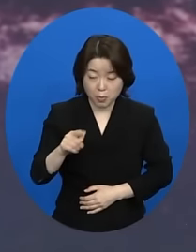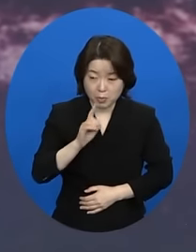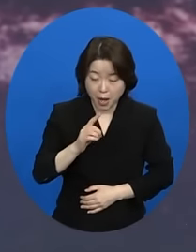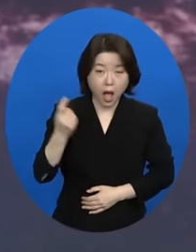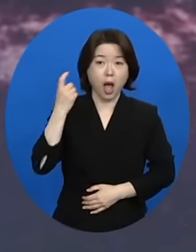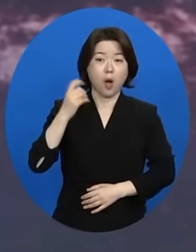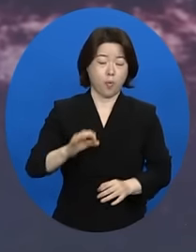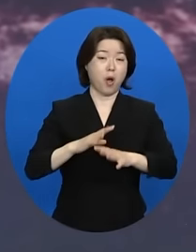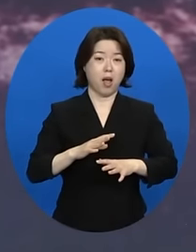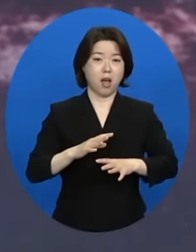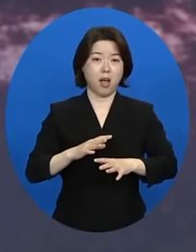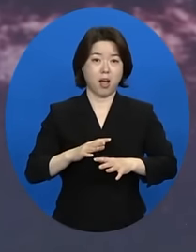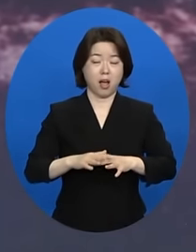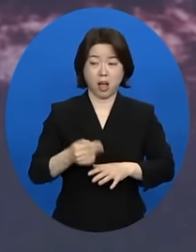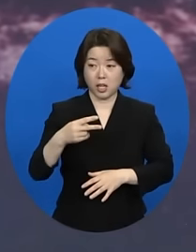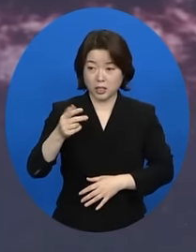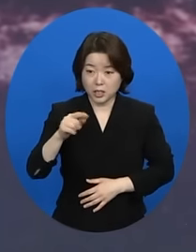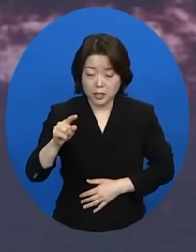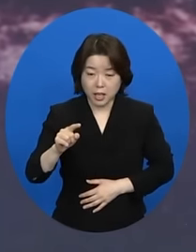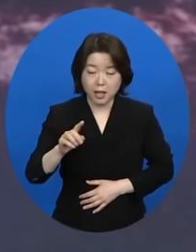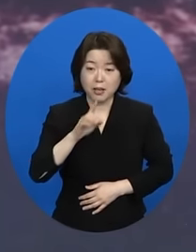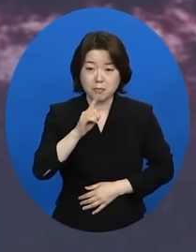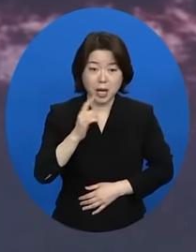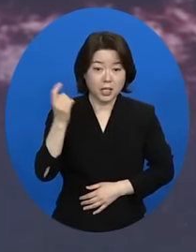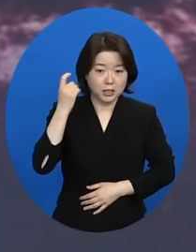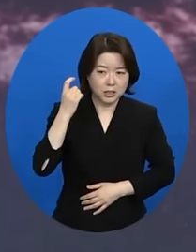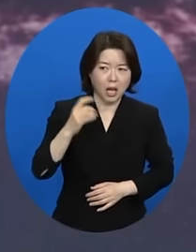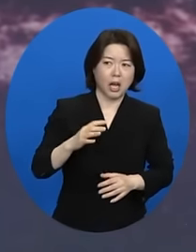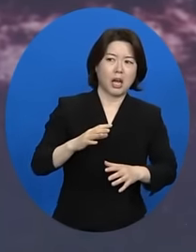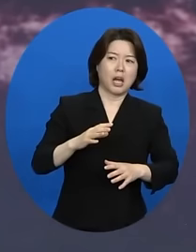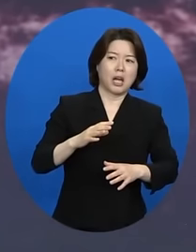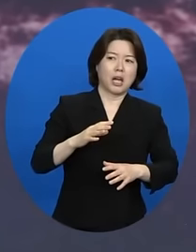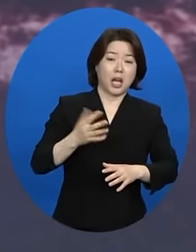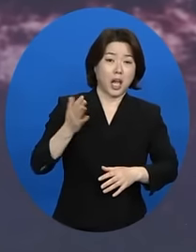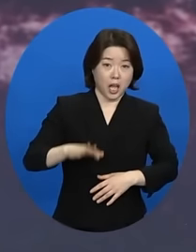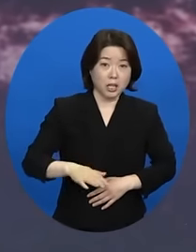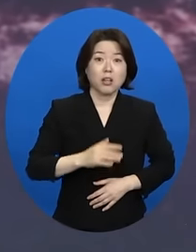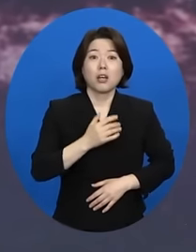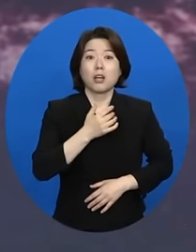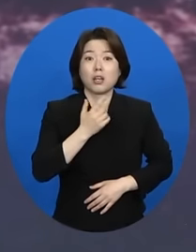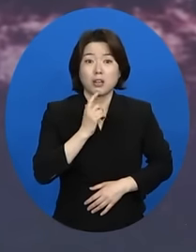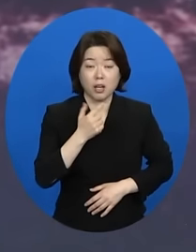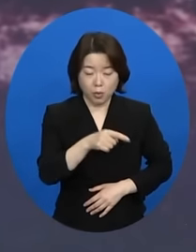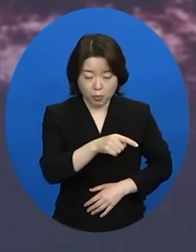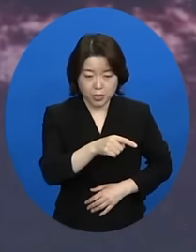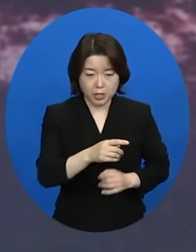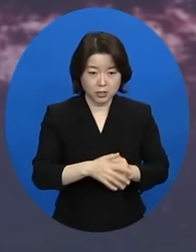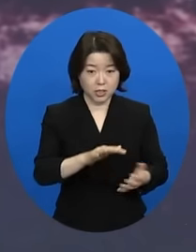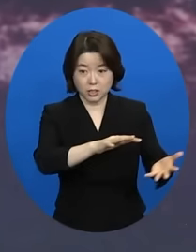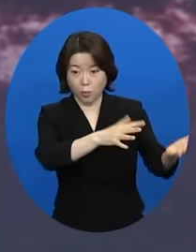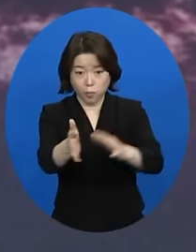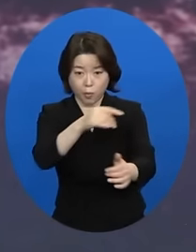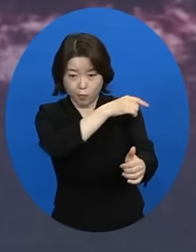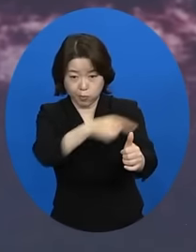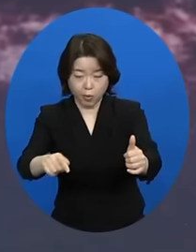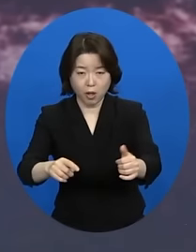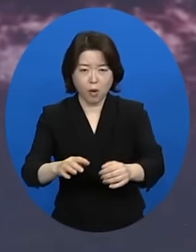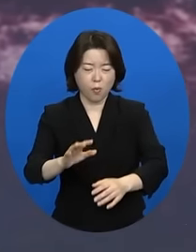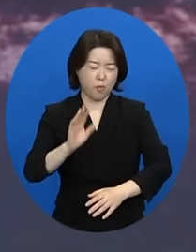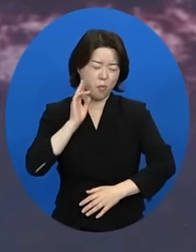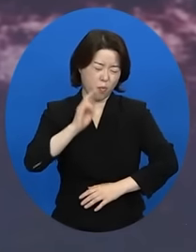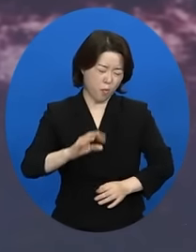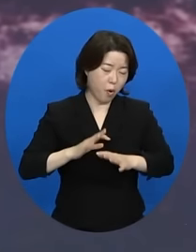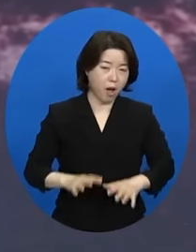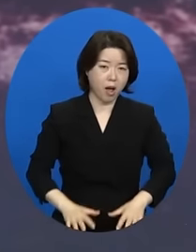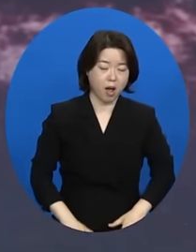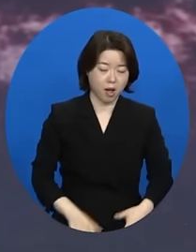그러니까 디나의 그 소식을 들었을 때는 별로 놀라지 않던 야곱이 그들을 학살했다는 소식에 너무 놀라면서 이